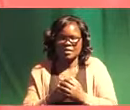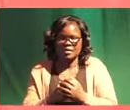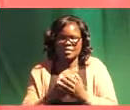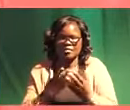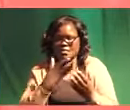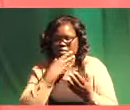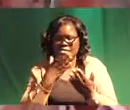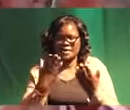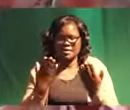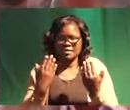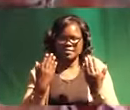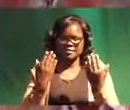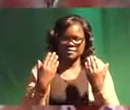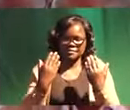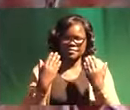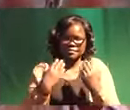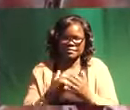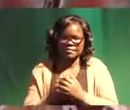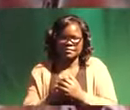mithika